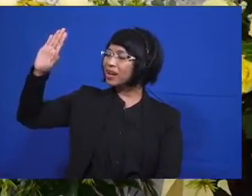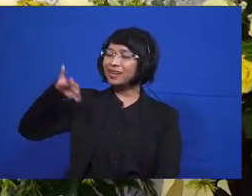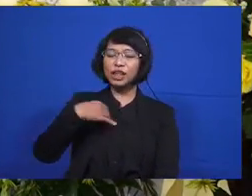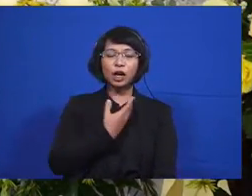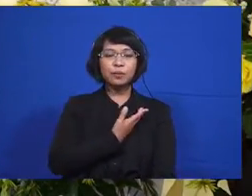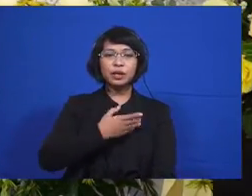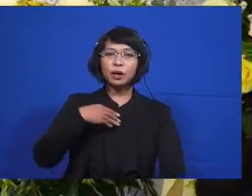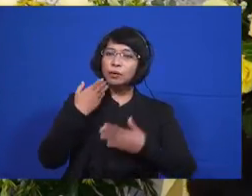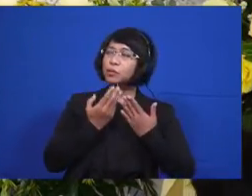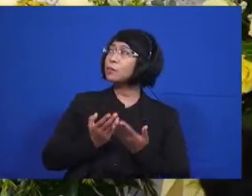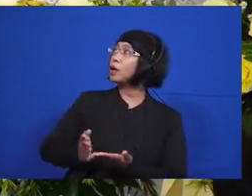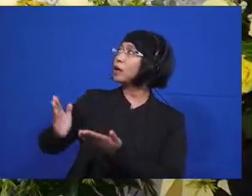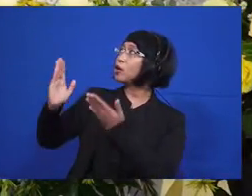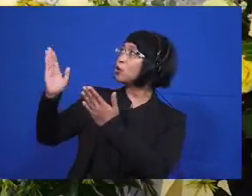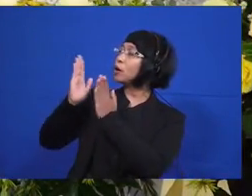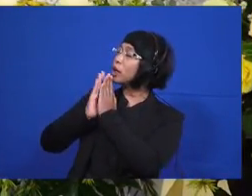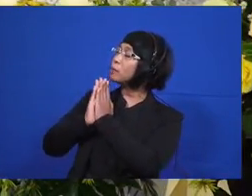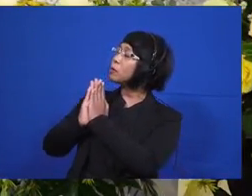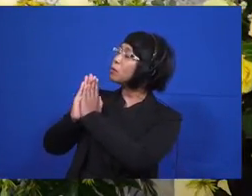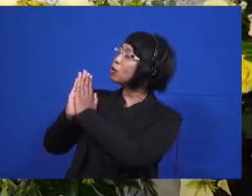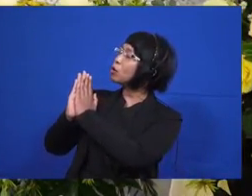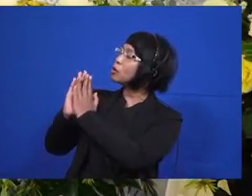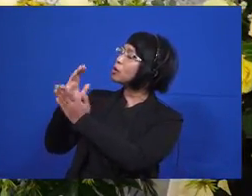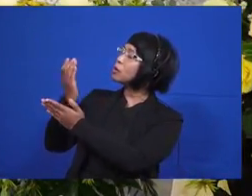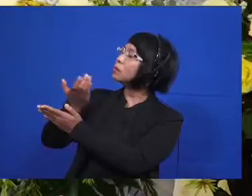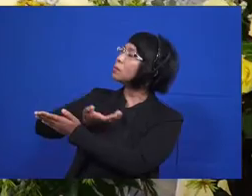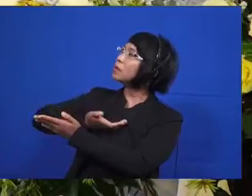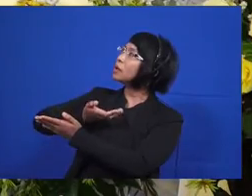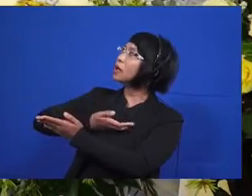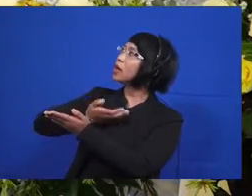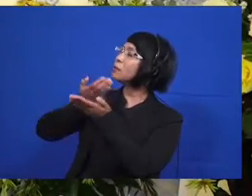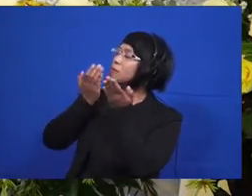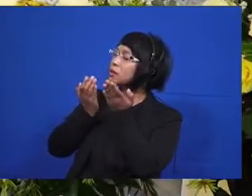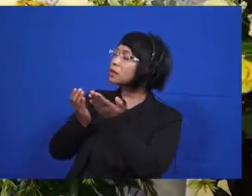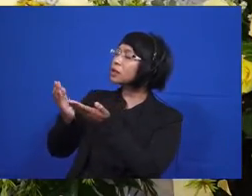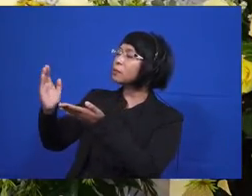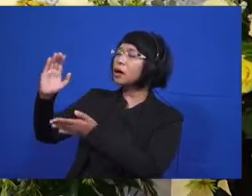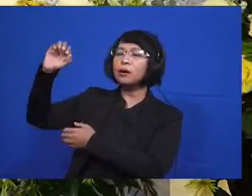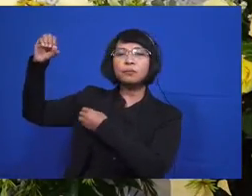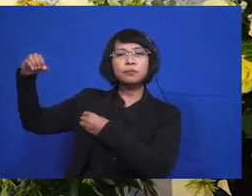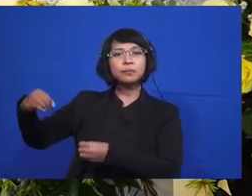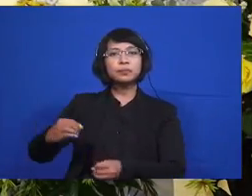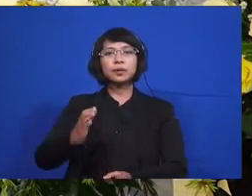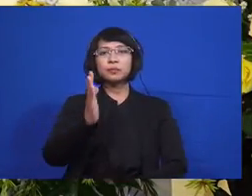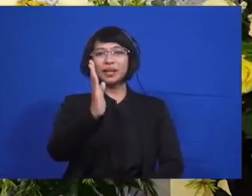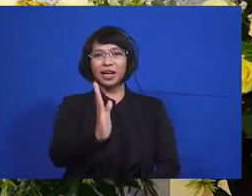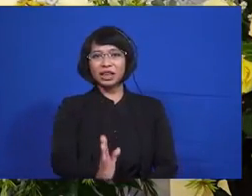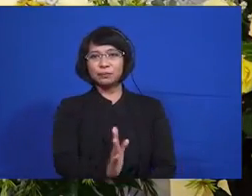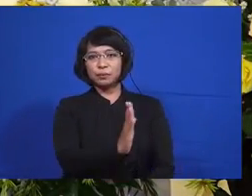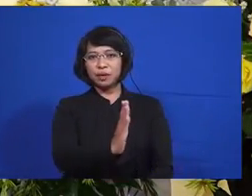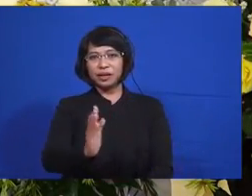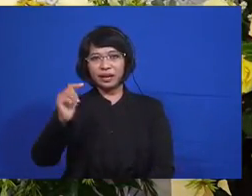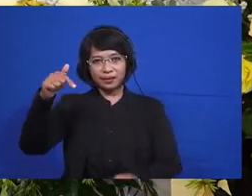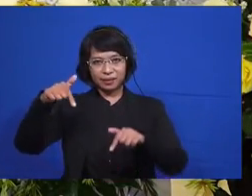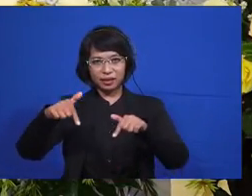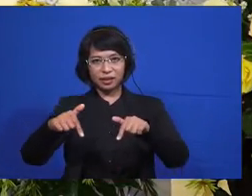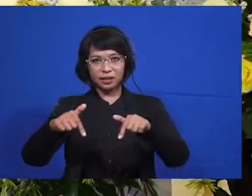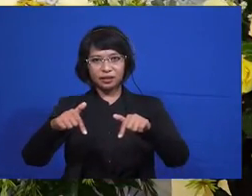menyampaikan doa dan memohon, sudilah menerima dan memberkati pemberian ini.